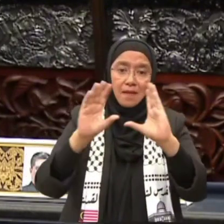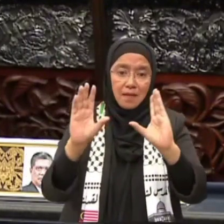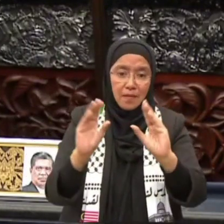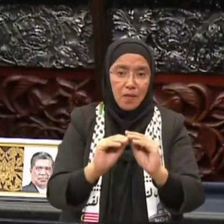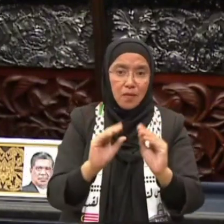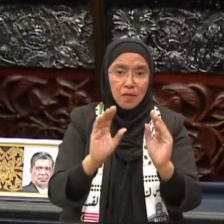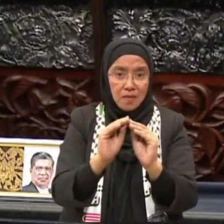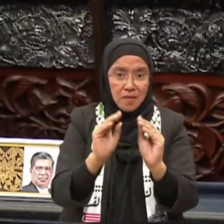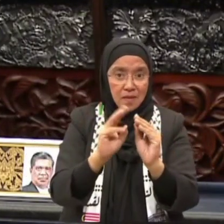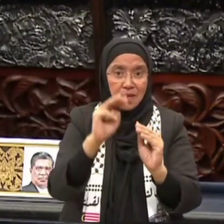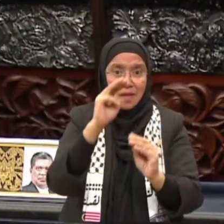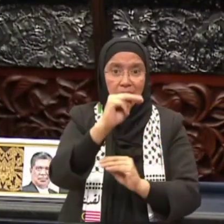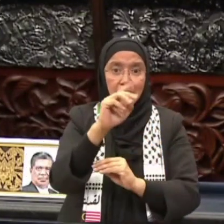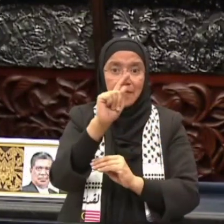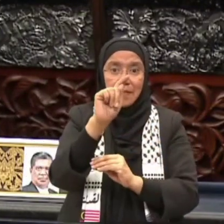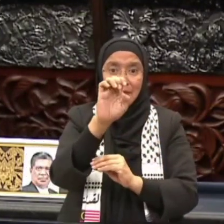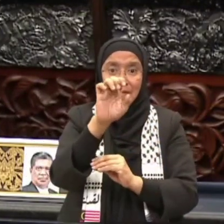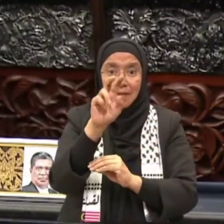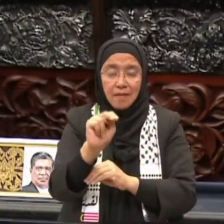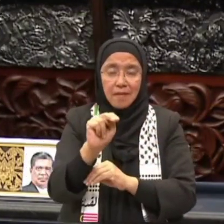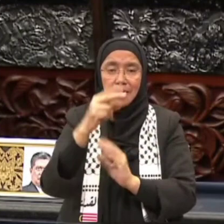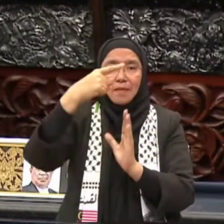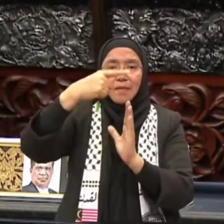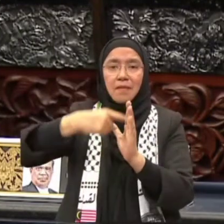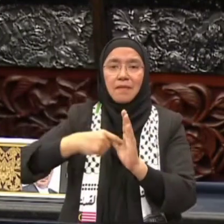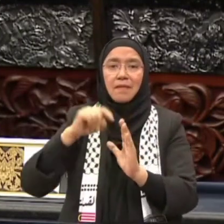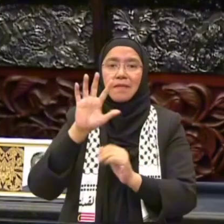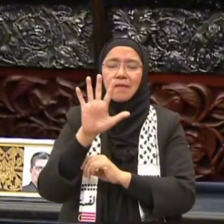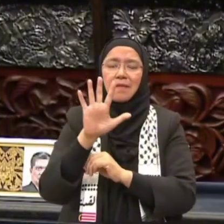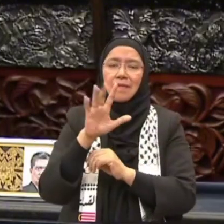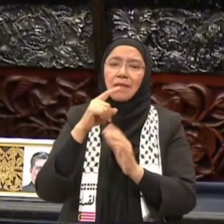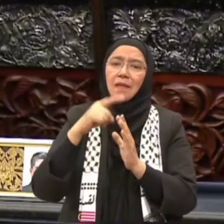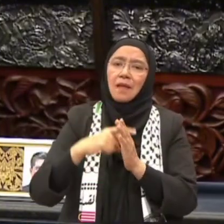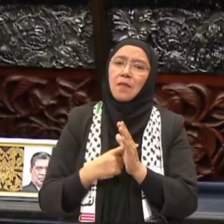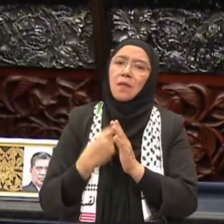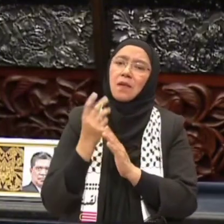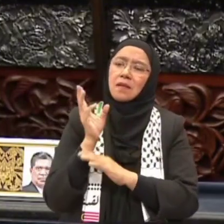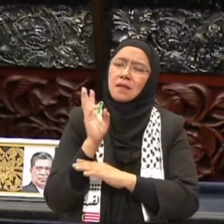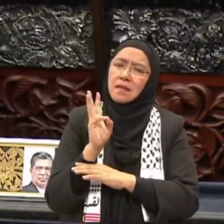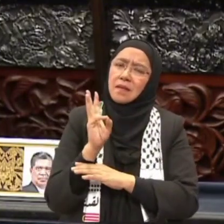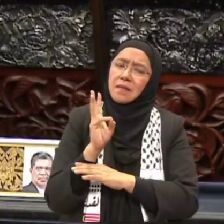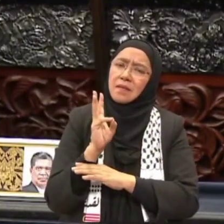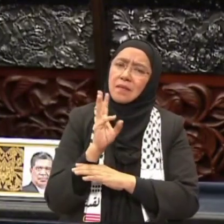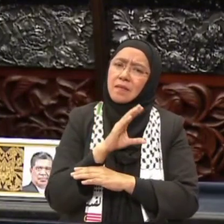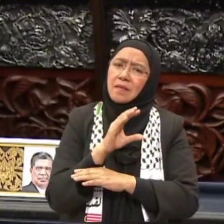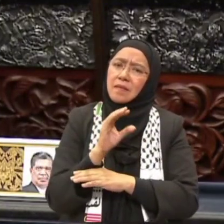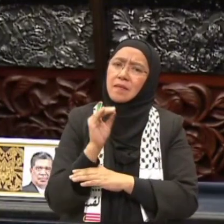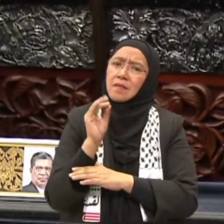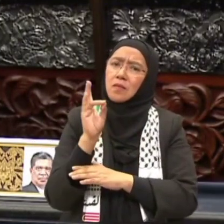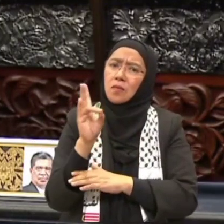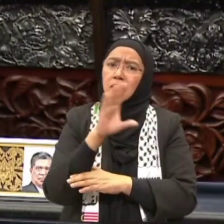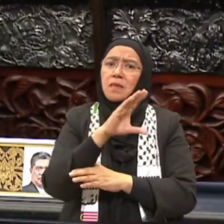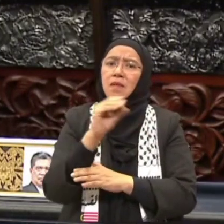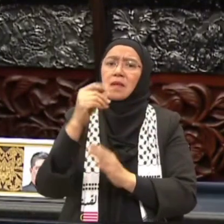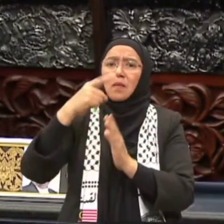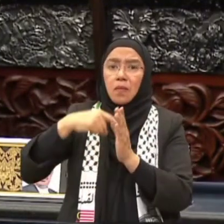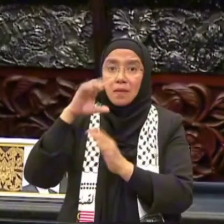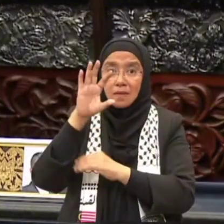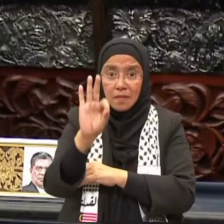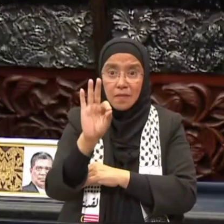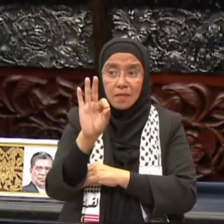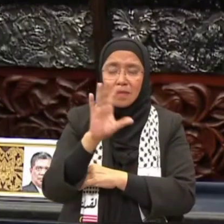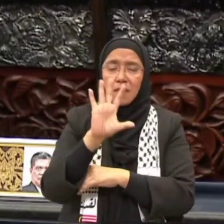ataupun M10 pada bulan Mei, Jun, Julai dan September yang